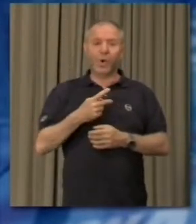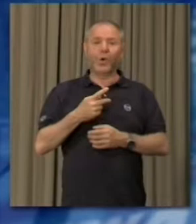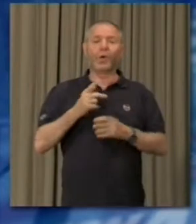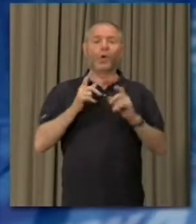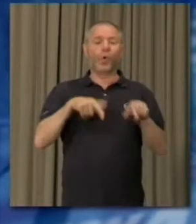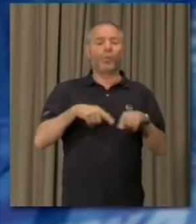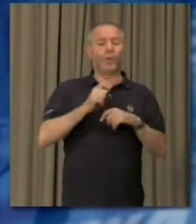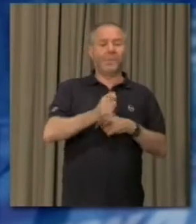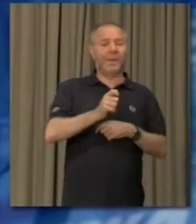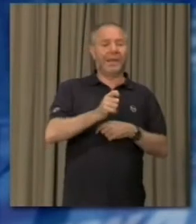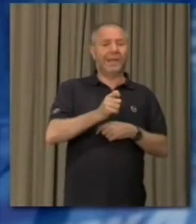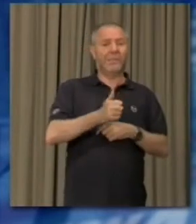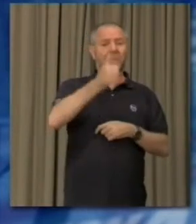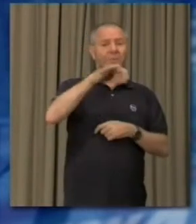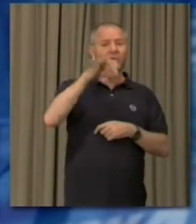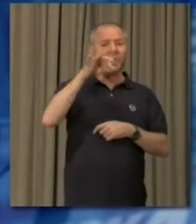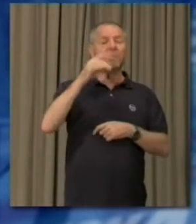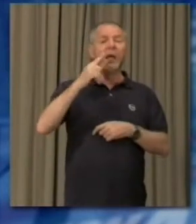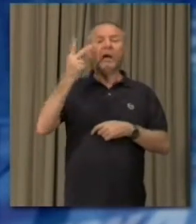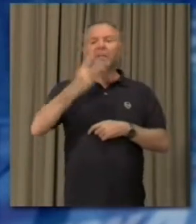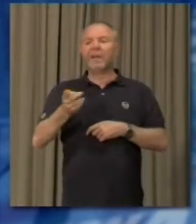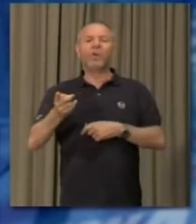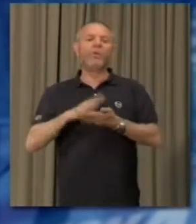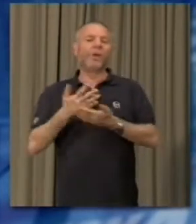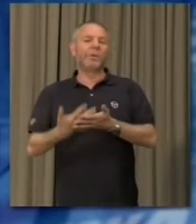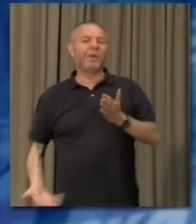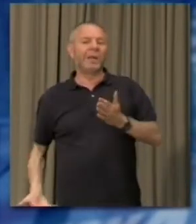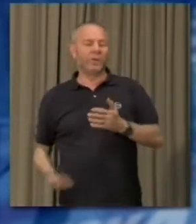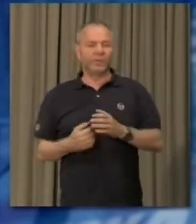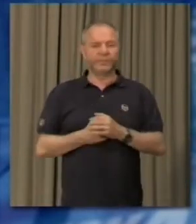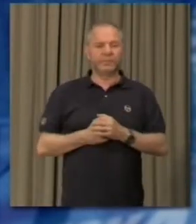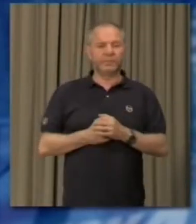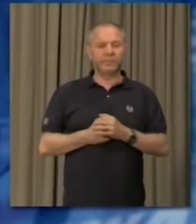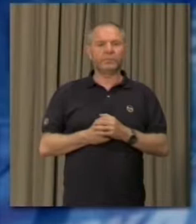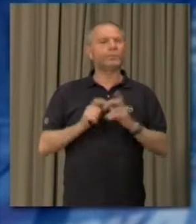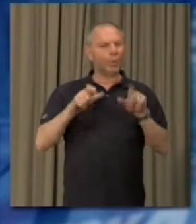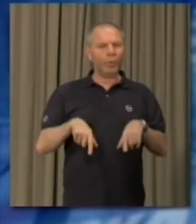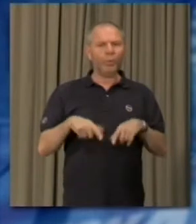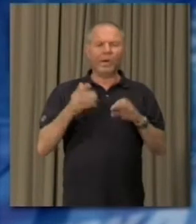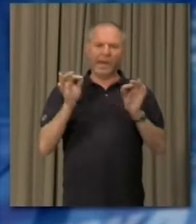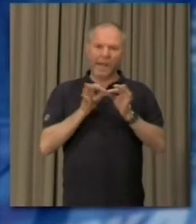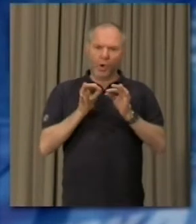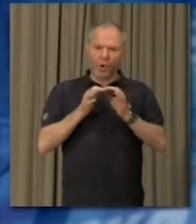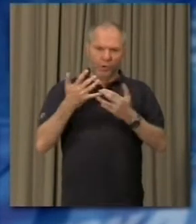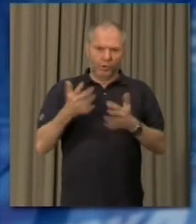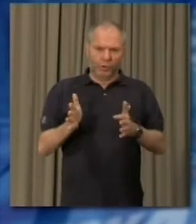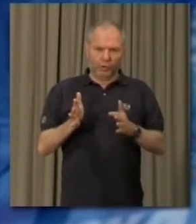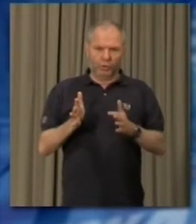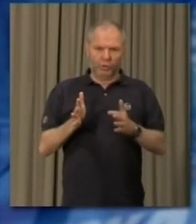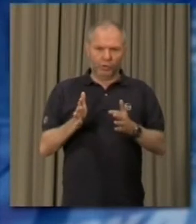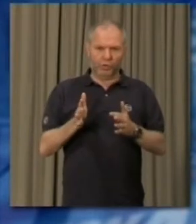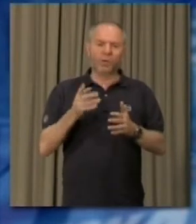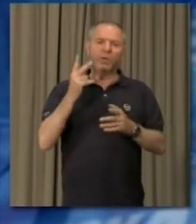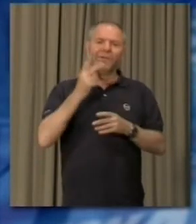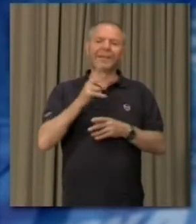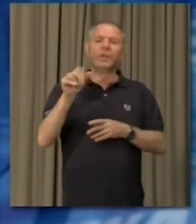al prezzo più alto, ma aveva ricevuto prodotti di valore inferiore. L'amministrazione aveva quindi raggiunto un accordo con la ditta che prevedeva da parte